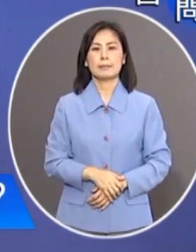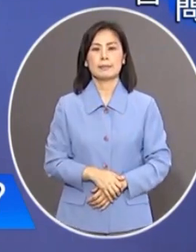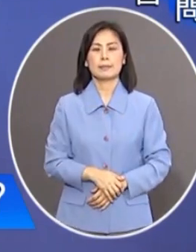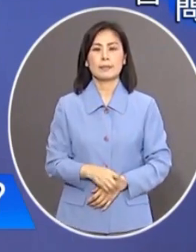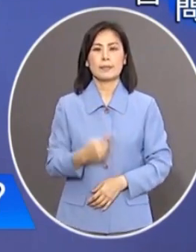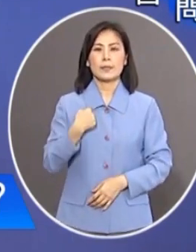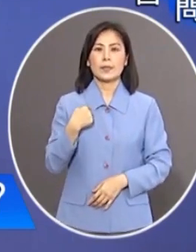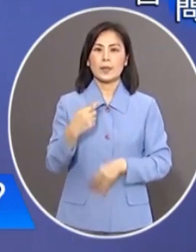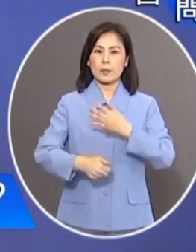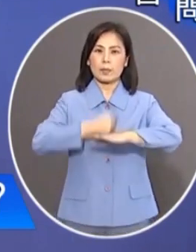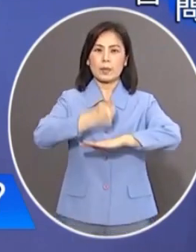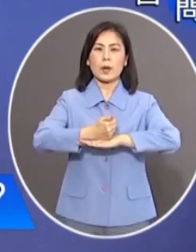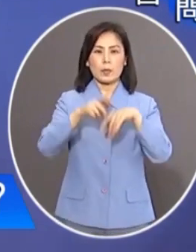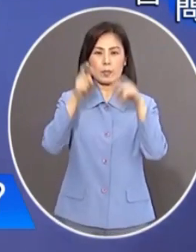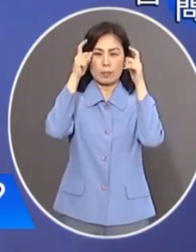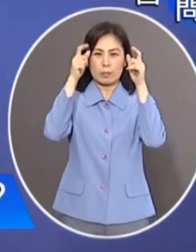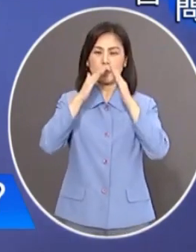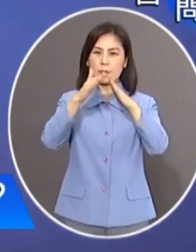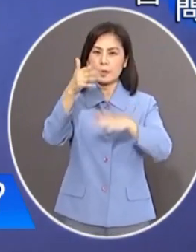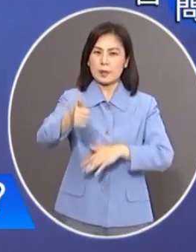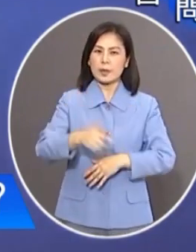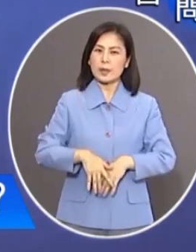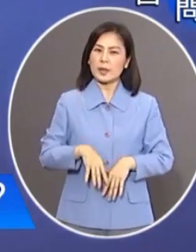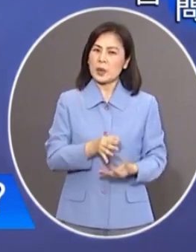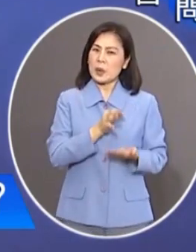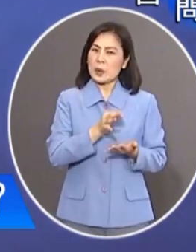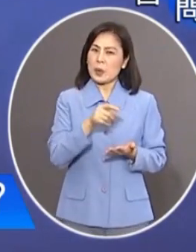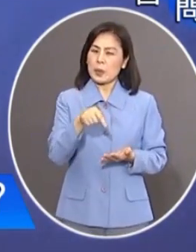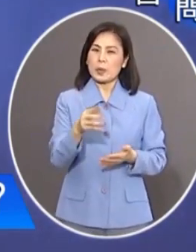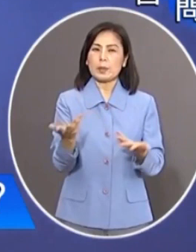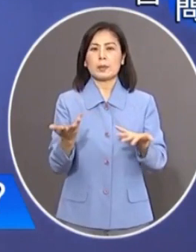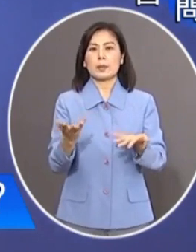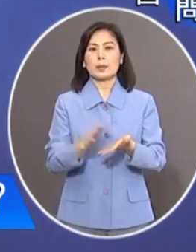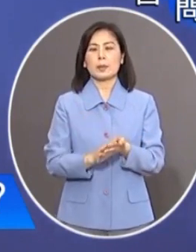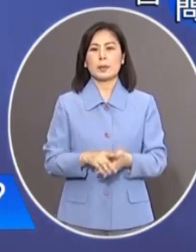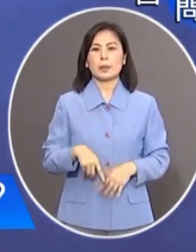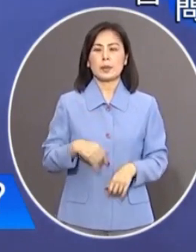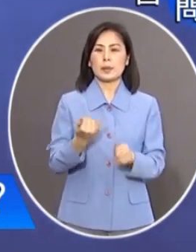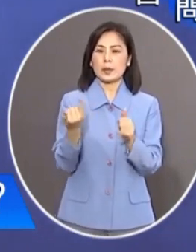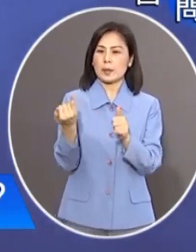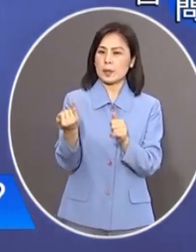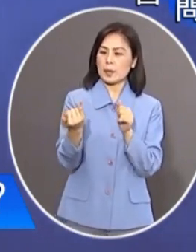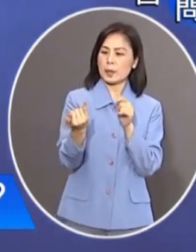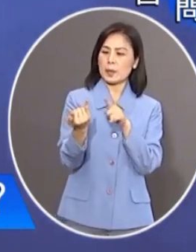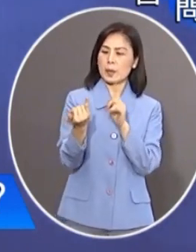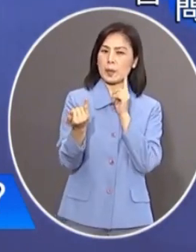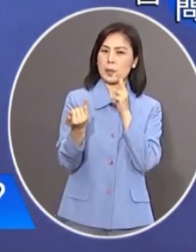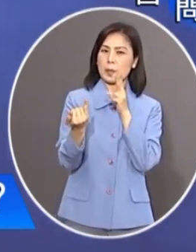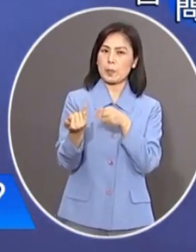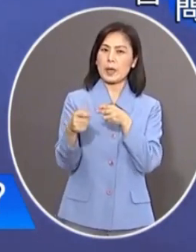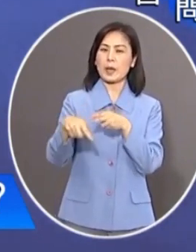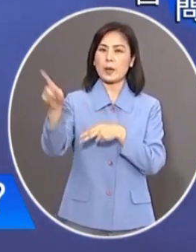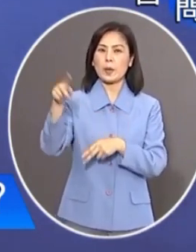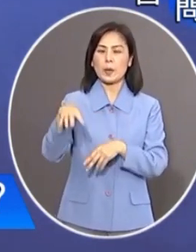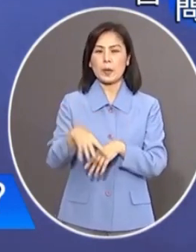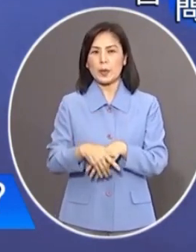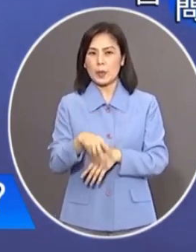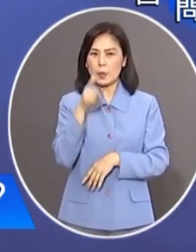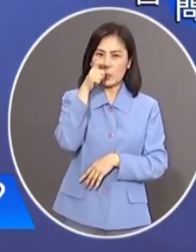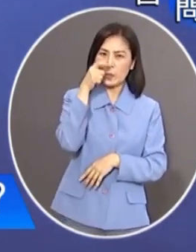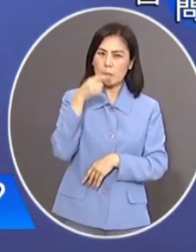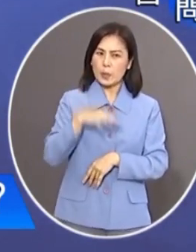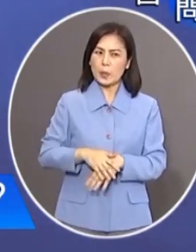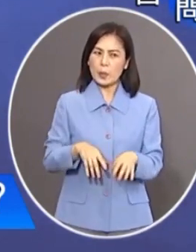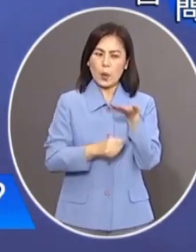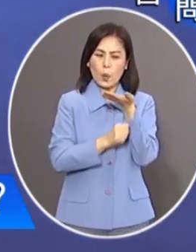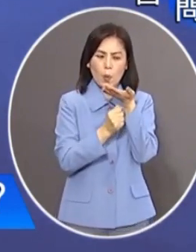我当上高雄市长之后，非常担心毒品问题，请我太太，我太忙，去看吸毒的孩子在做